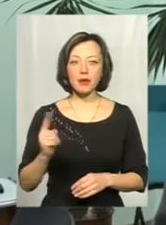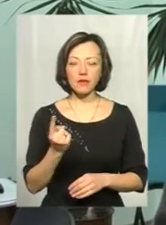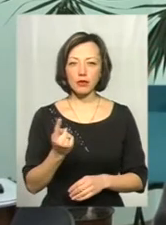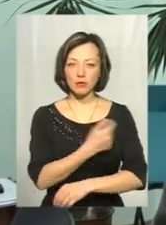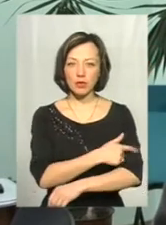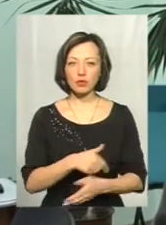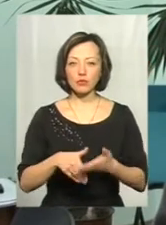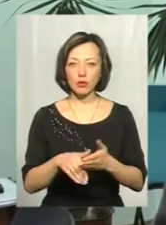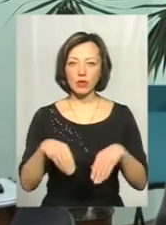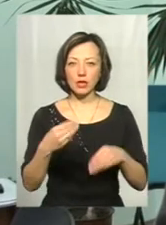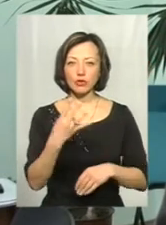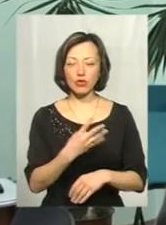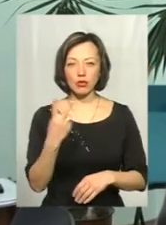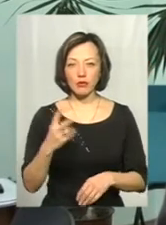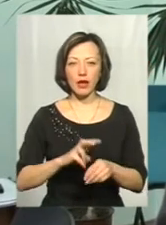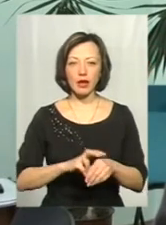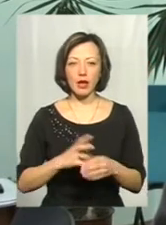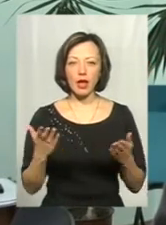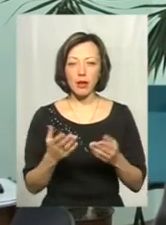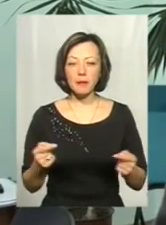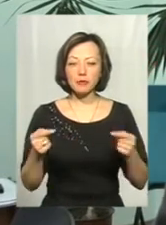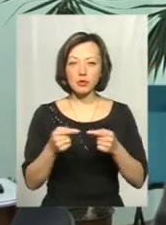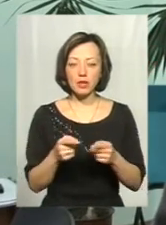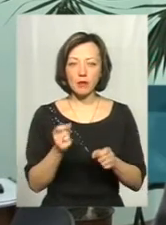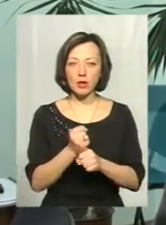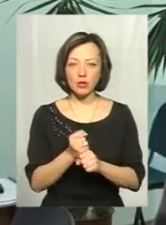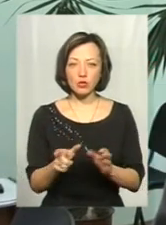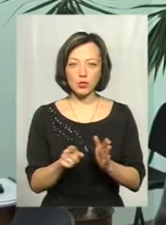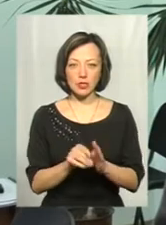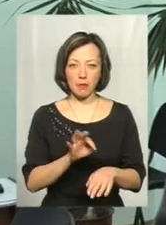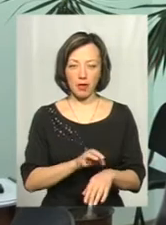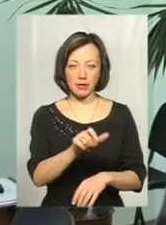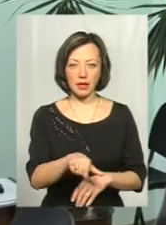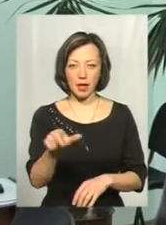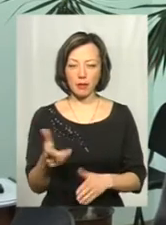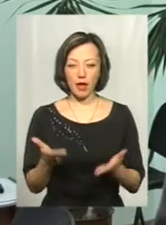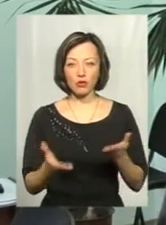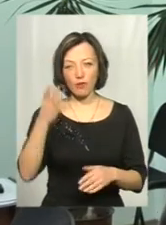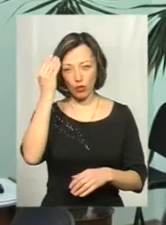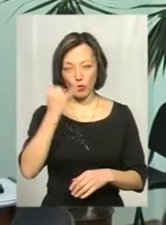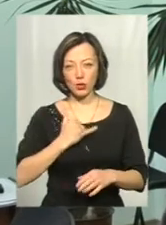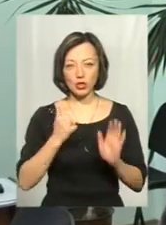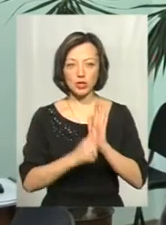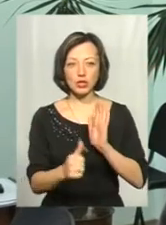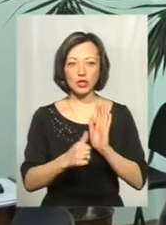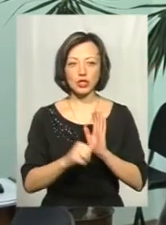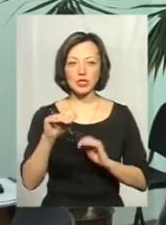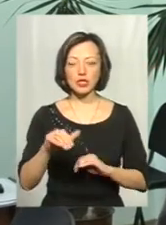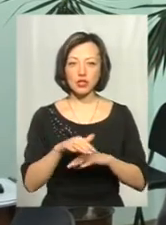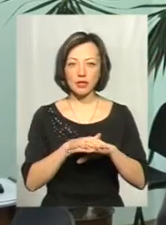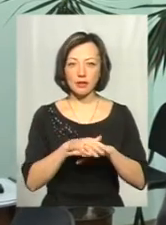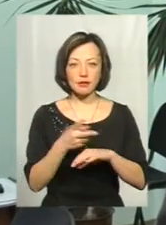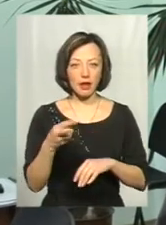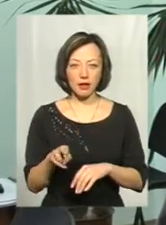42 лікаря. Це ті, які безпосередньо працюють з пацієнтами. Якщо врахувати, що у нас 66 тисяч населення,